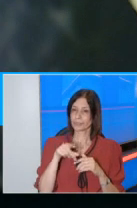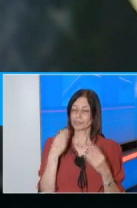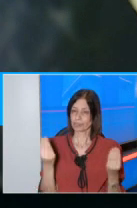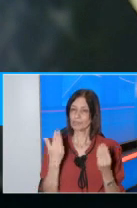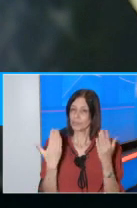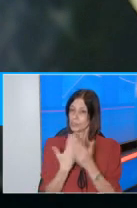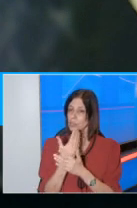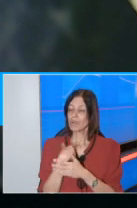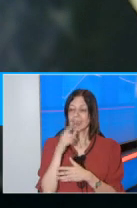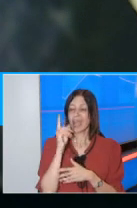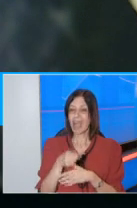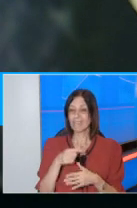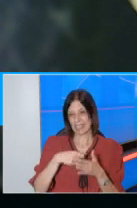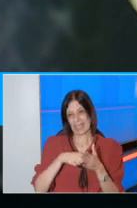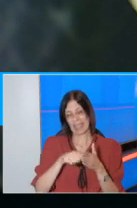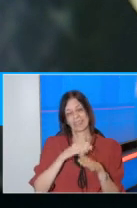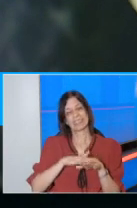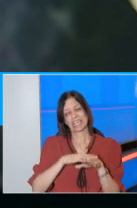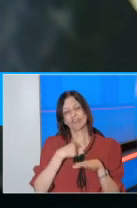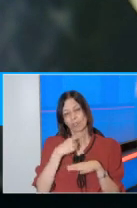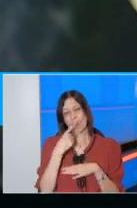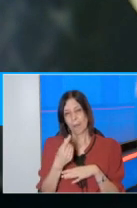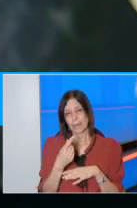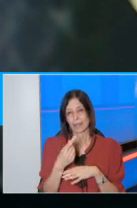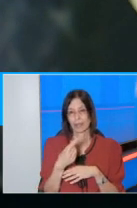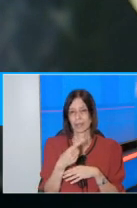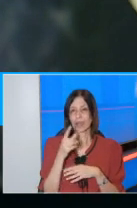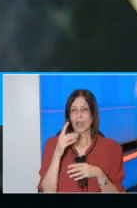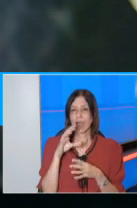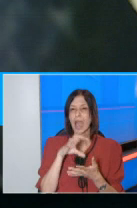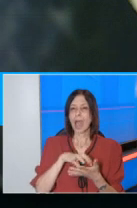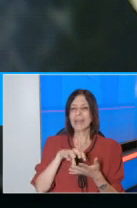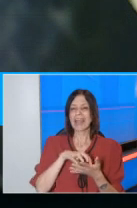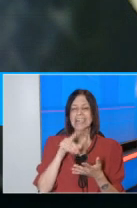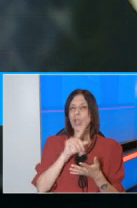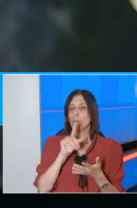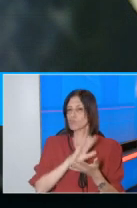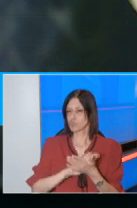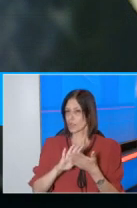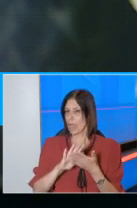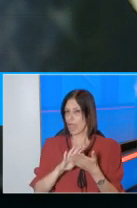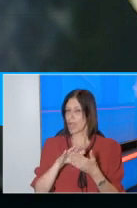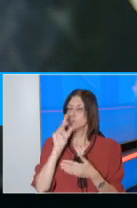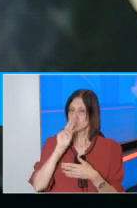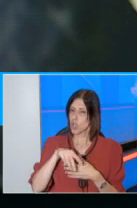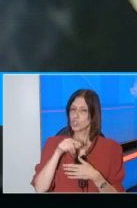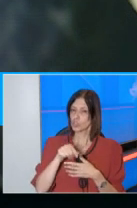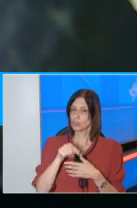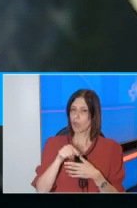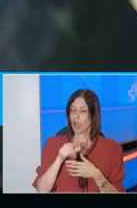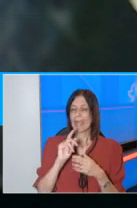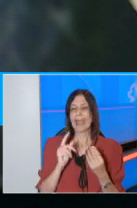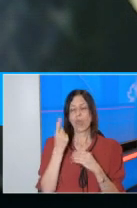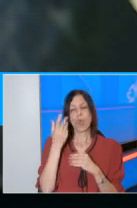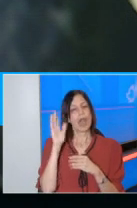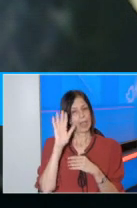חדש, ואני חייב לתקן אותך, וסליחה שאני אומר, האפליקציה הזאת היא לא פשוטה בכלל, זאת אומרת, יש כאן אירוע